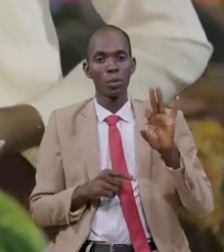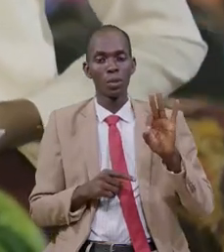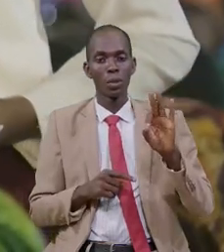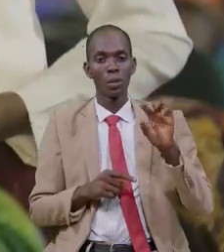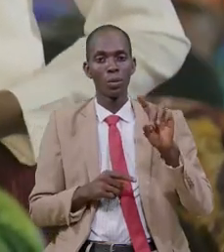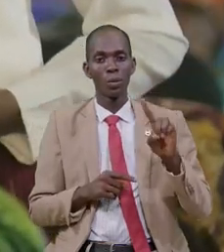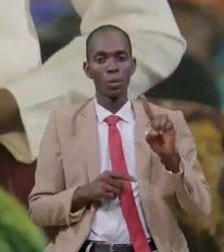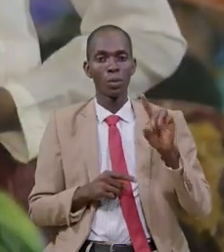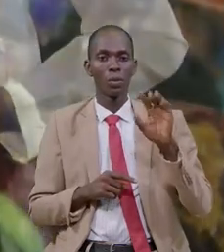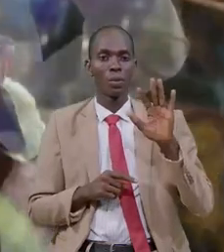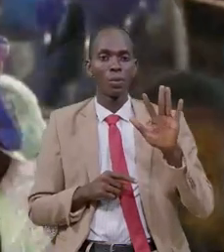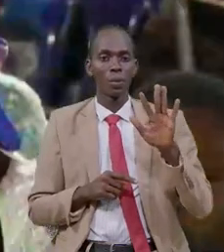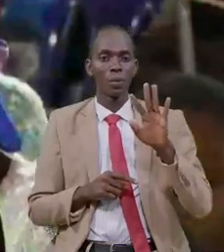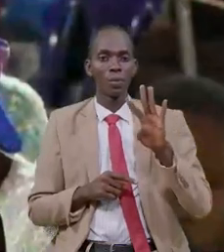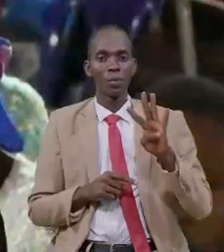44